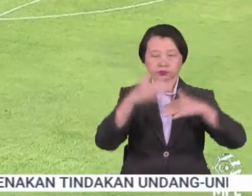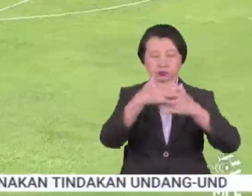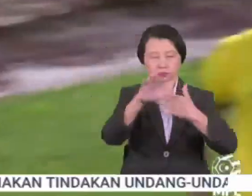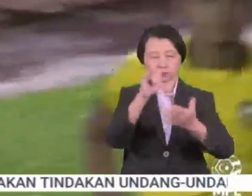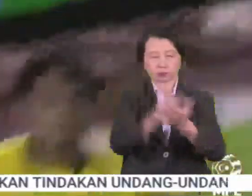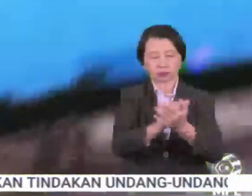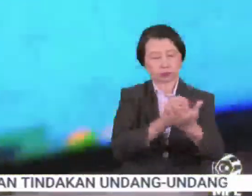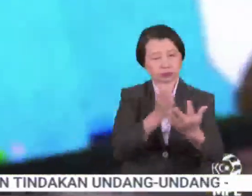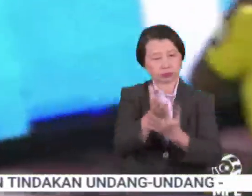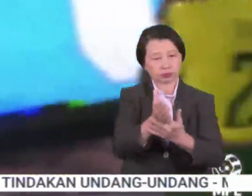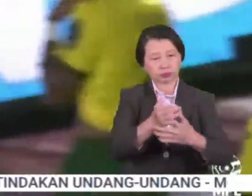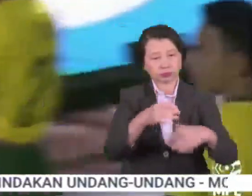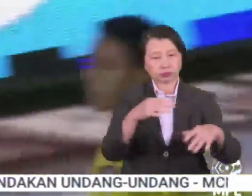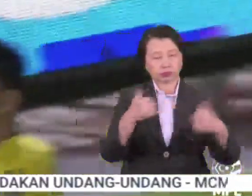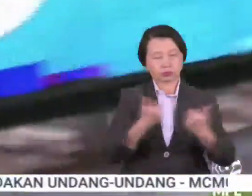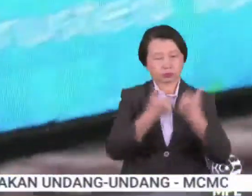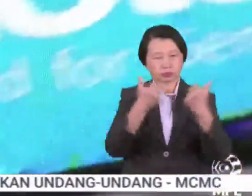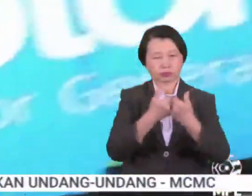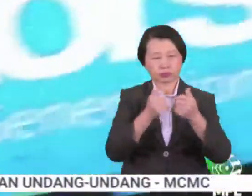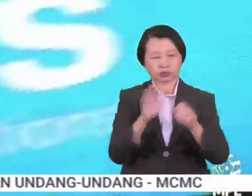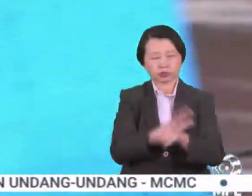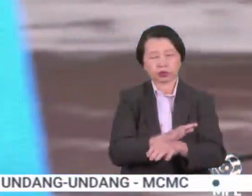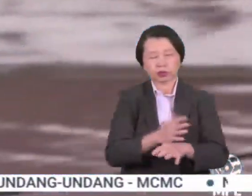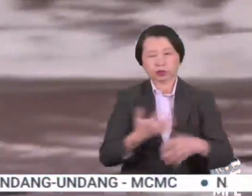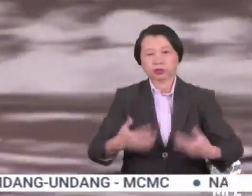epghari perwanan yang